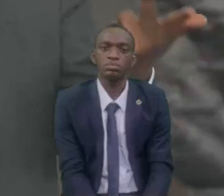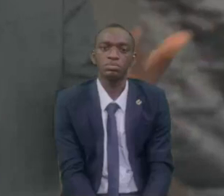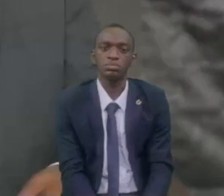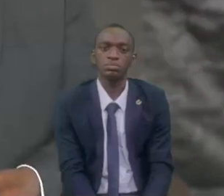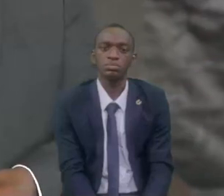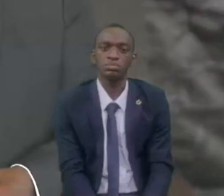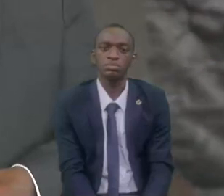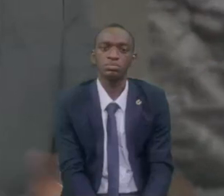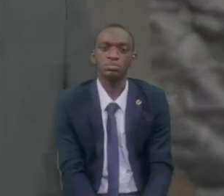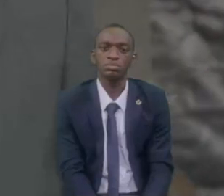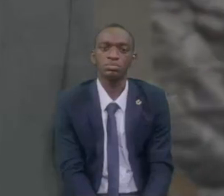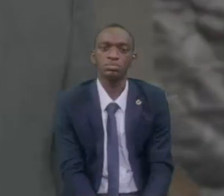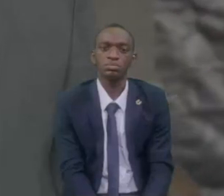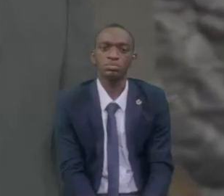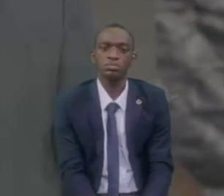irréfléchis,